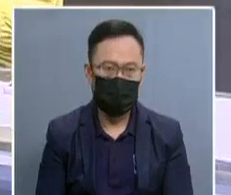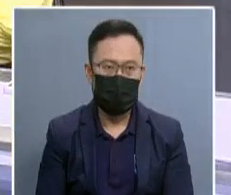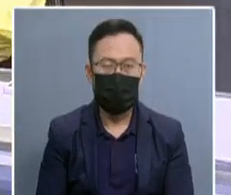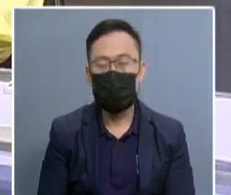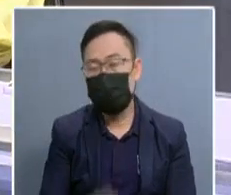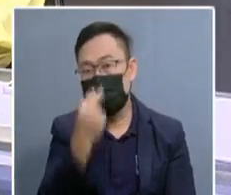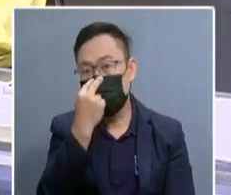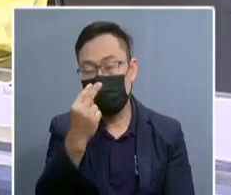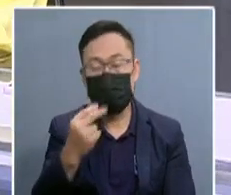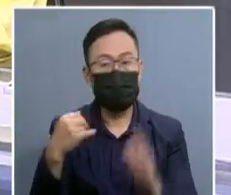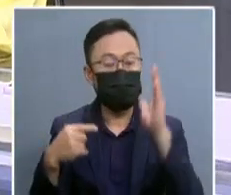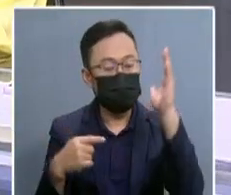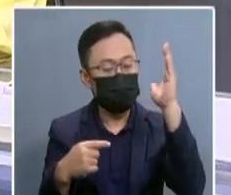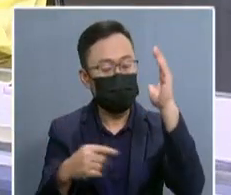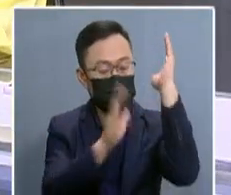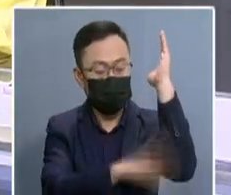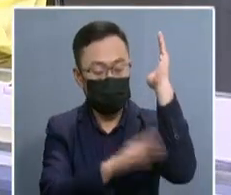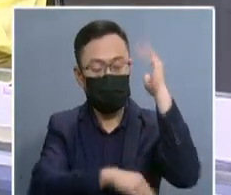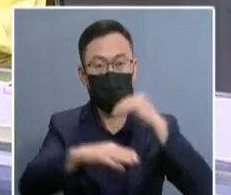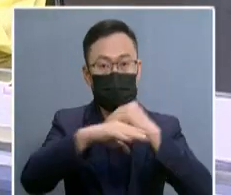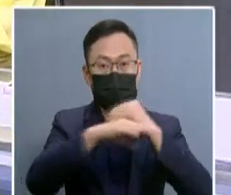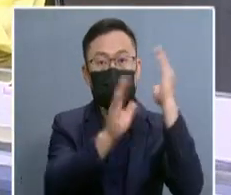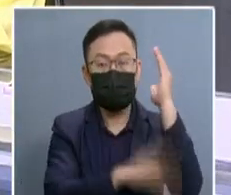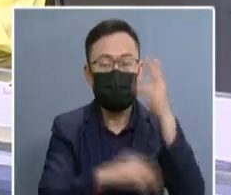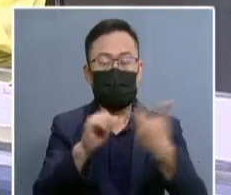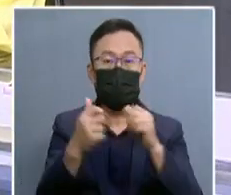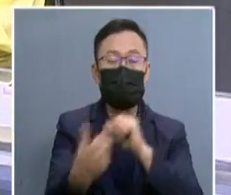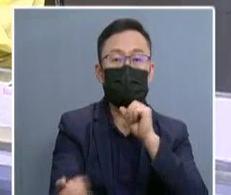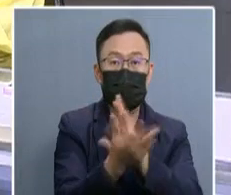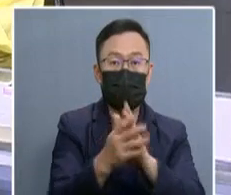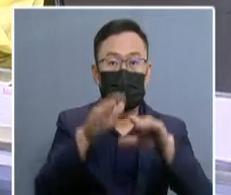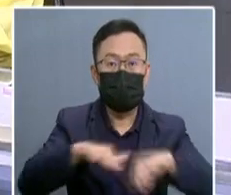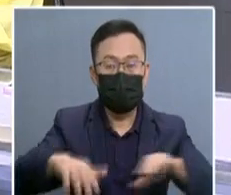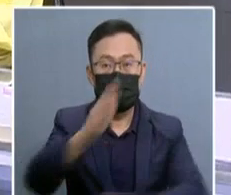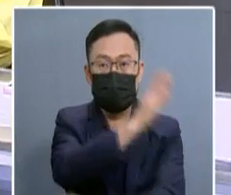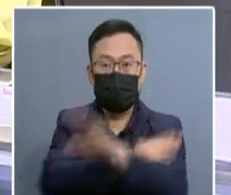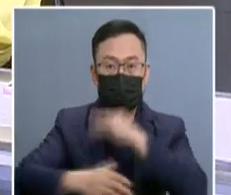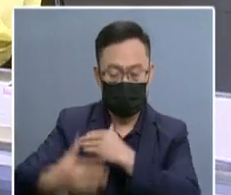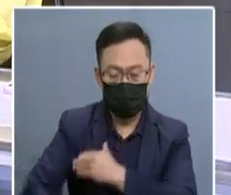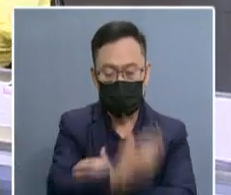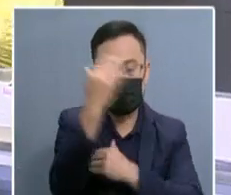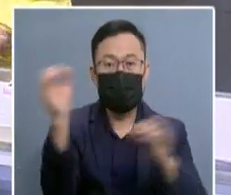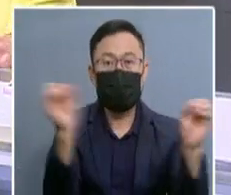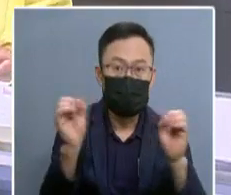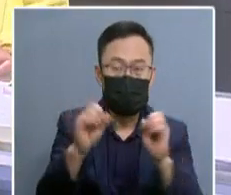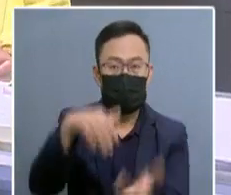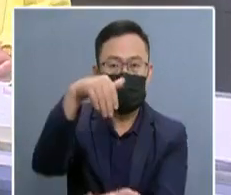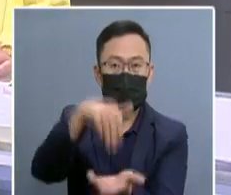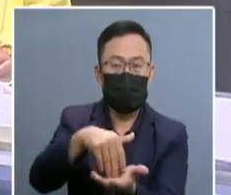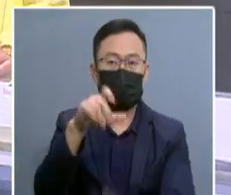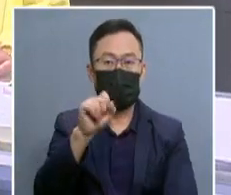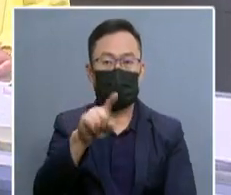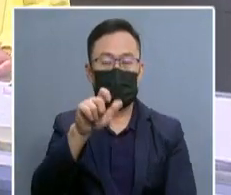เดี๋ยวพาไปดูกันในพื้นที่จังหวัดชายแดนภาคใต้นะคะเพราะว่าตรงนั้นมีปัญหาเรื่องของเด็กพิการได้โอกาสจำนวนมากค่ะทำให้ศูนย์อำนวยการบริหาร